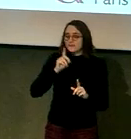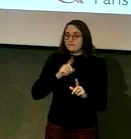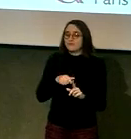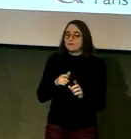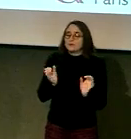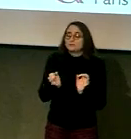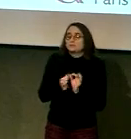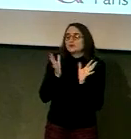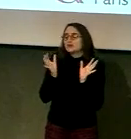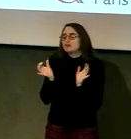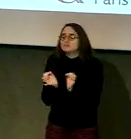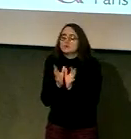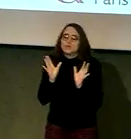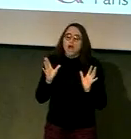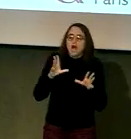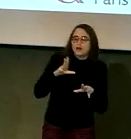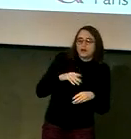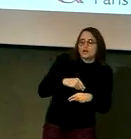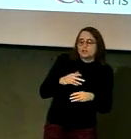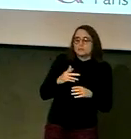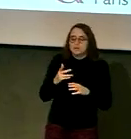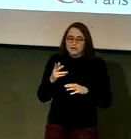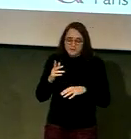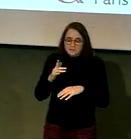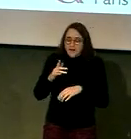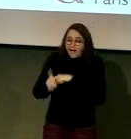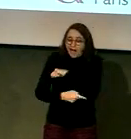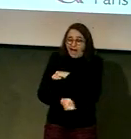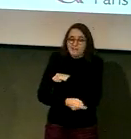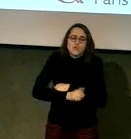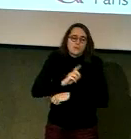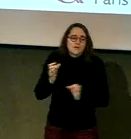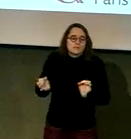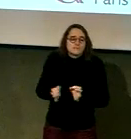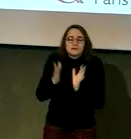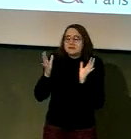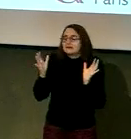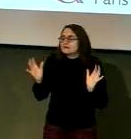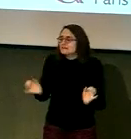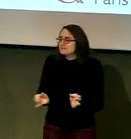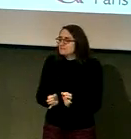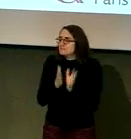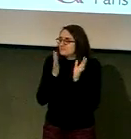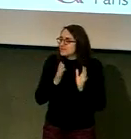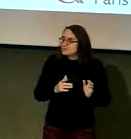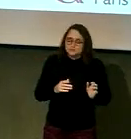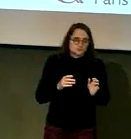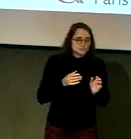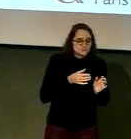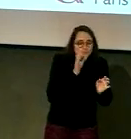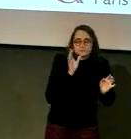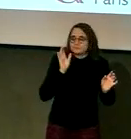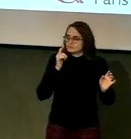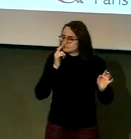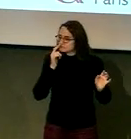des petites transgressions, c'est la femme qui n'est pas forcément touchée par l'addiction, mais qu'elle se permet de petites transgressions, justement parce qu'elle